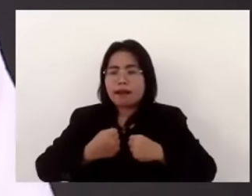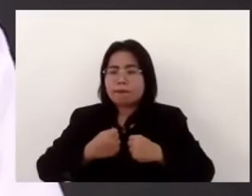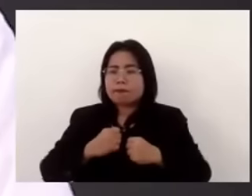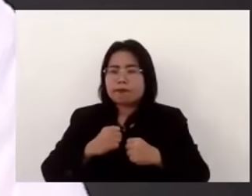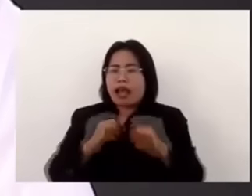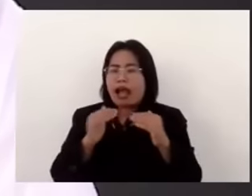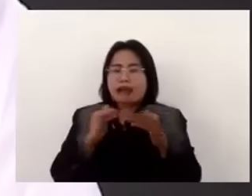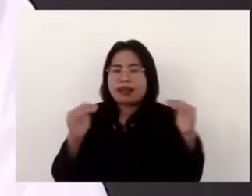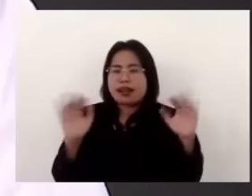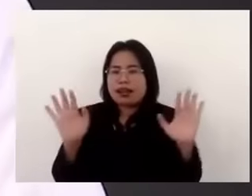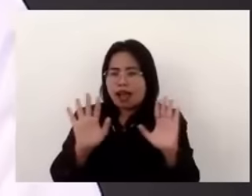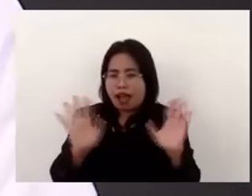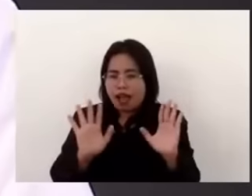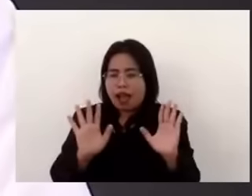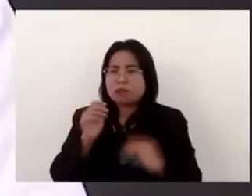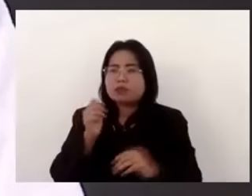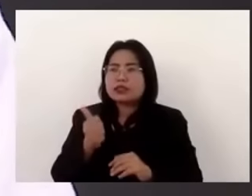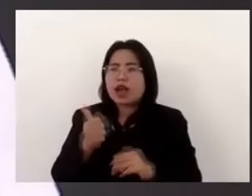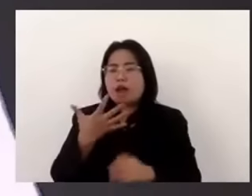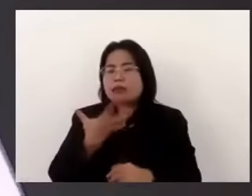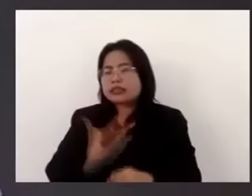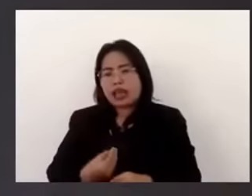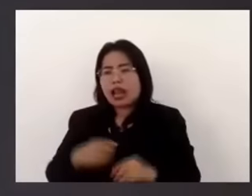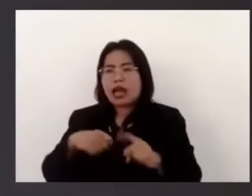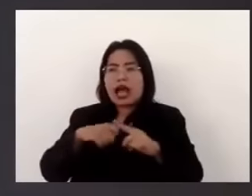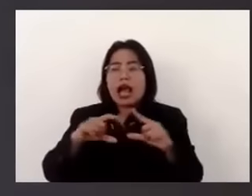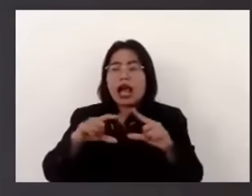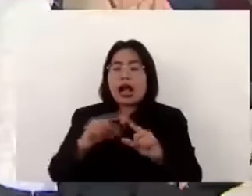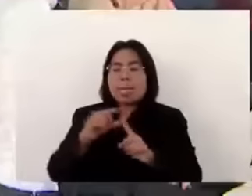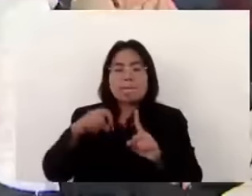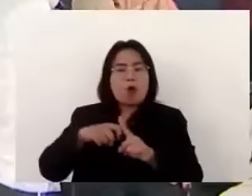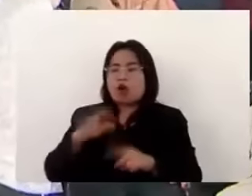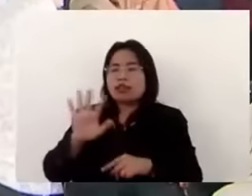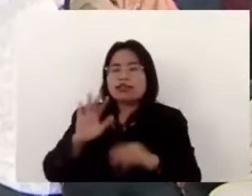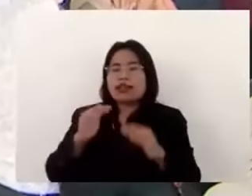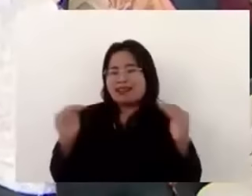adil itu kapok untuk tidak adil ya gitu